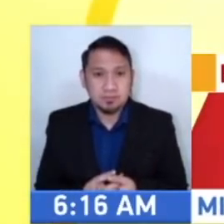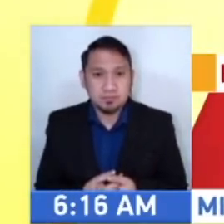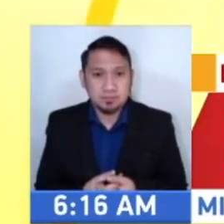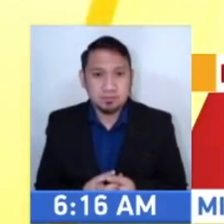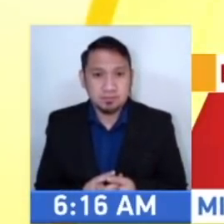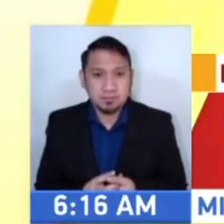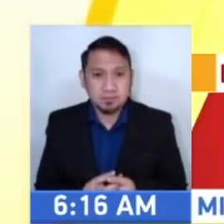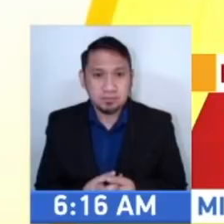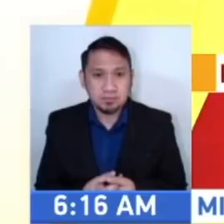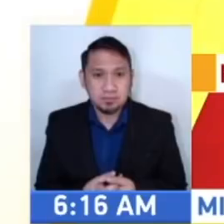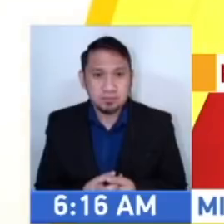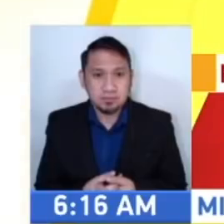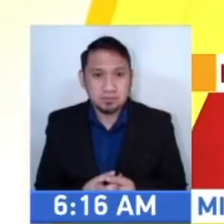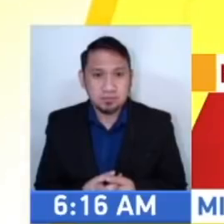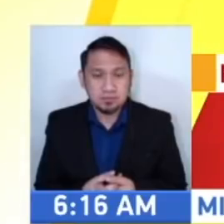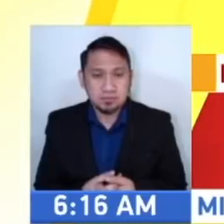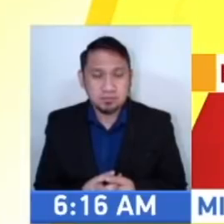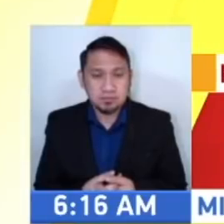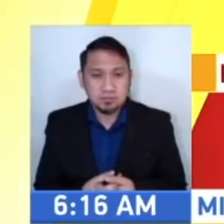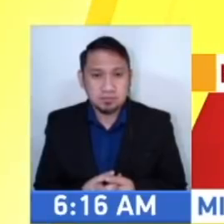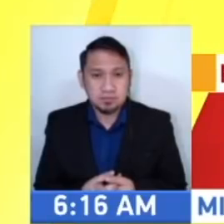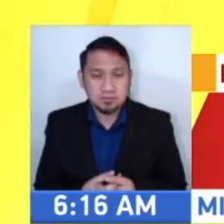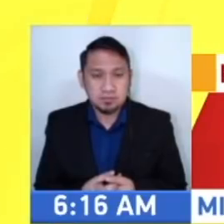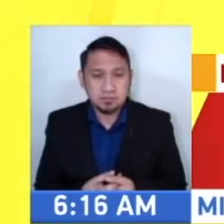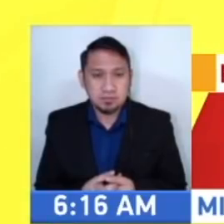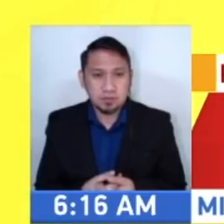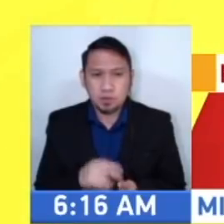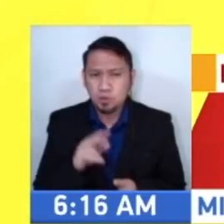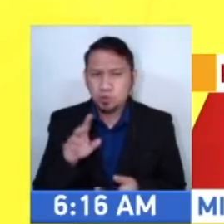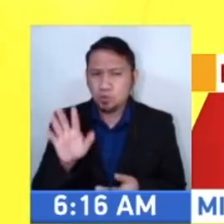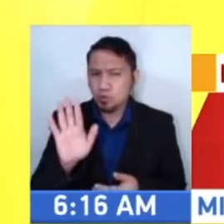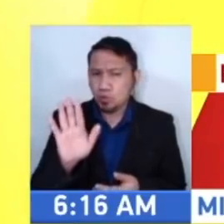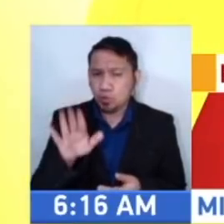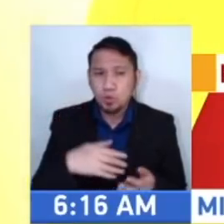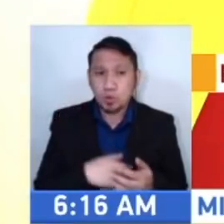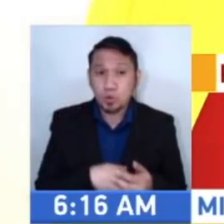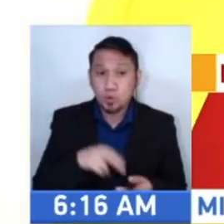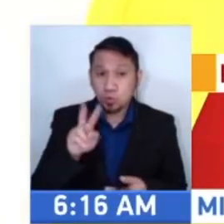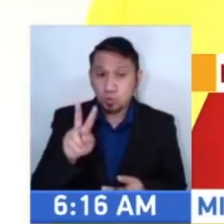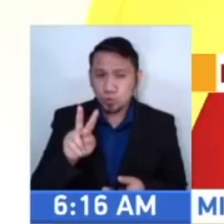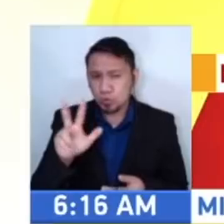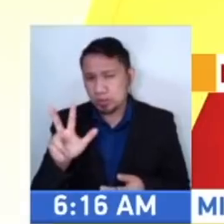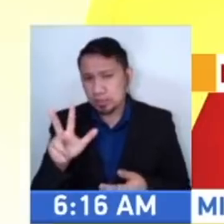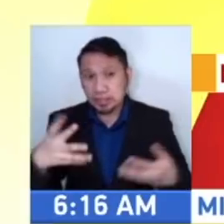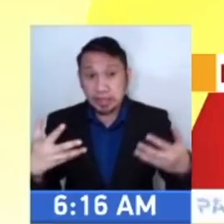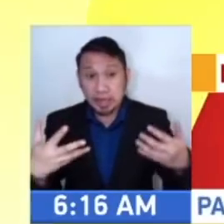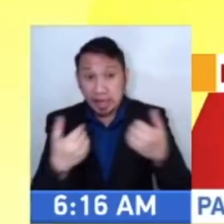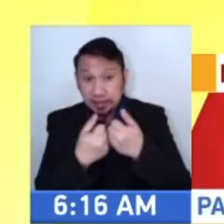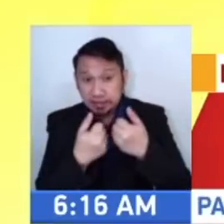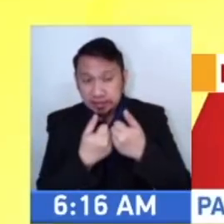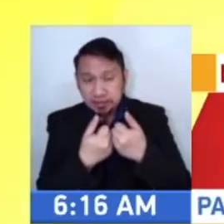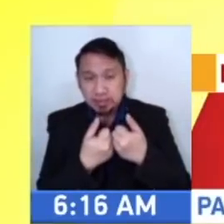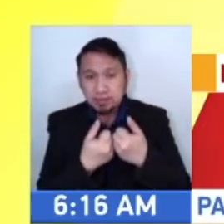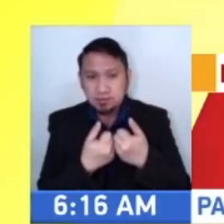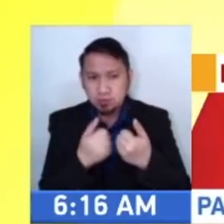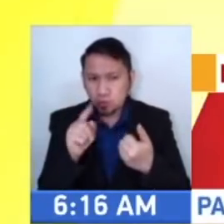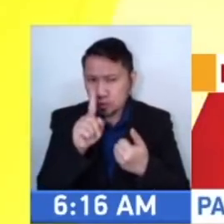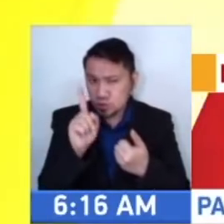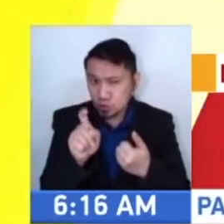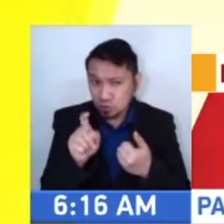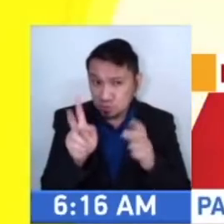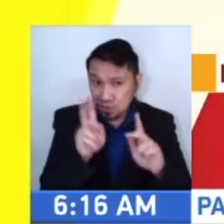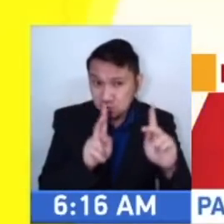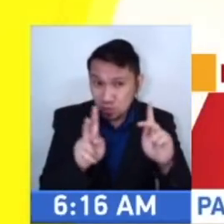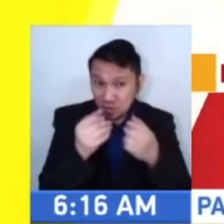So far po ba, sir, yung 2 to 3 accidents na naitala nyo po kanina ay ligtas naman po sila at natanggal na rin po ba